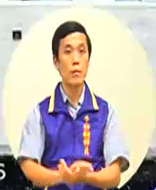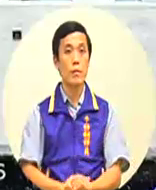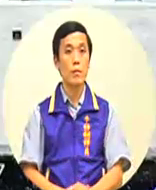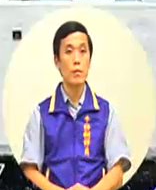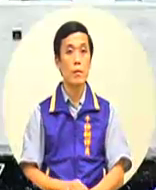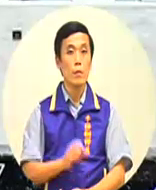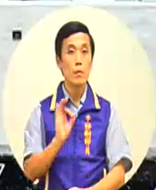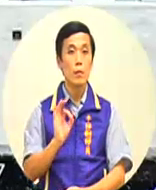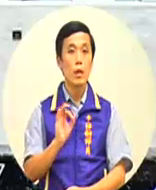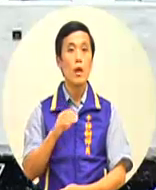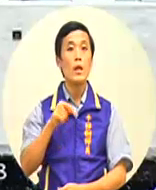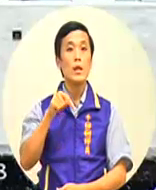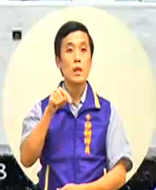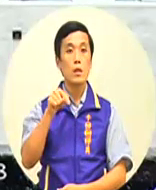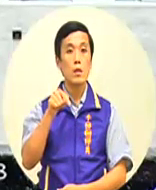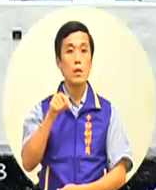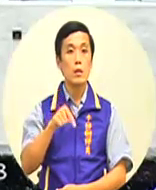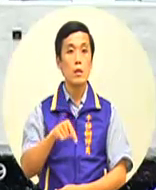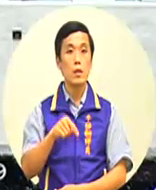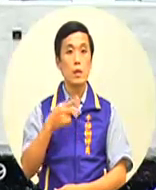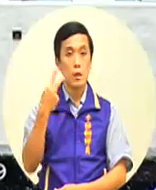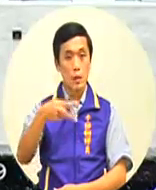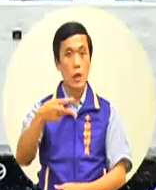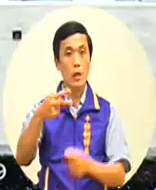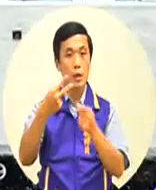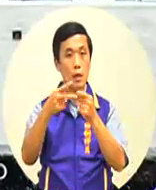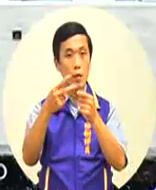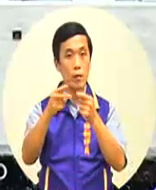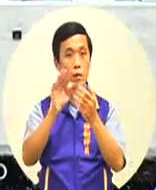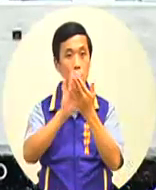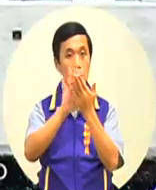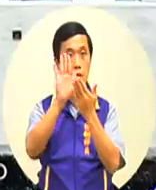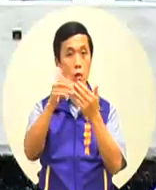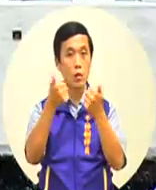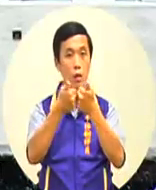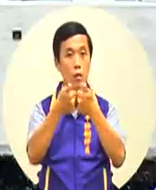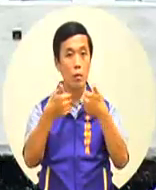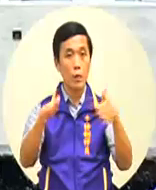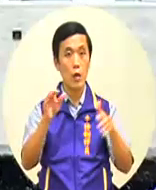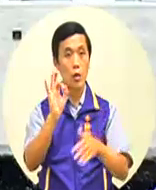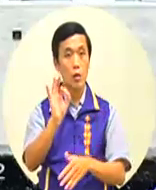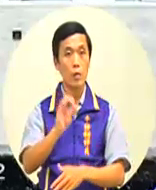OK， 好，就是在两分钟之后我们再散会。OK，